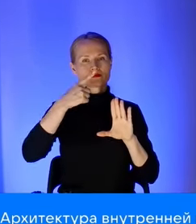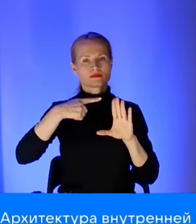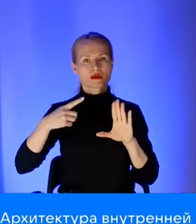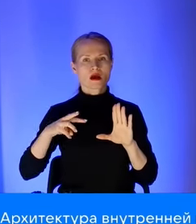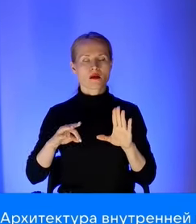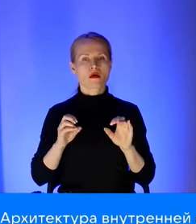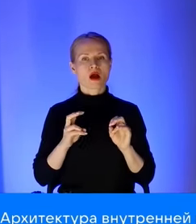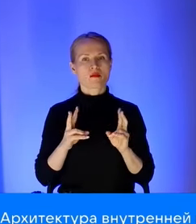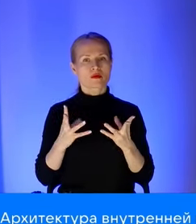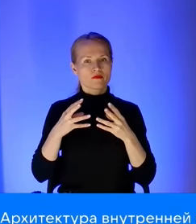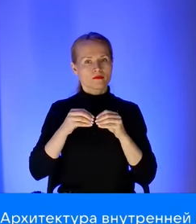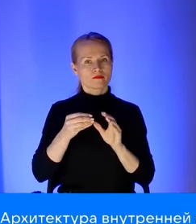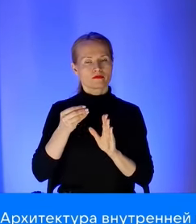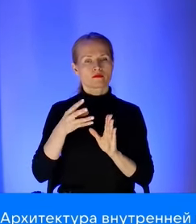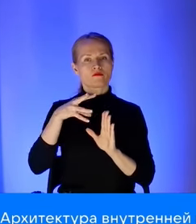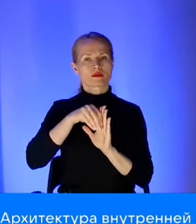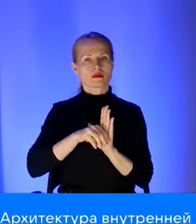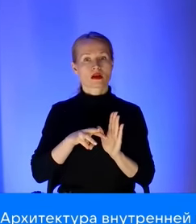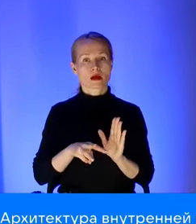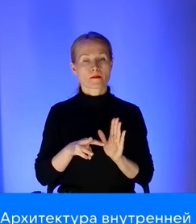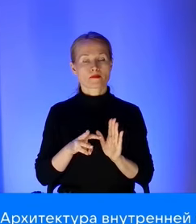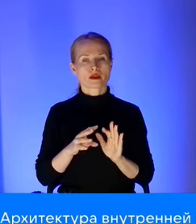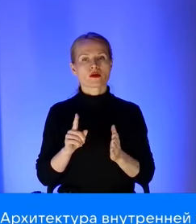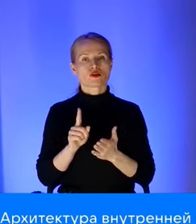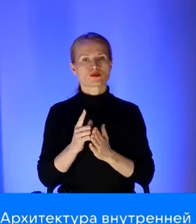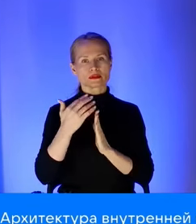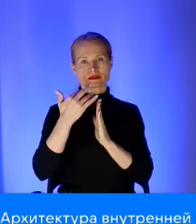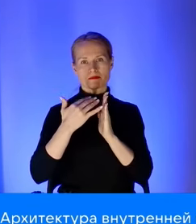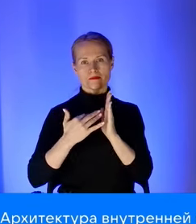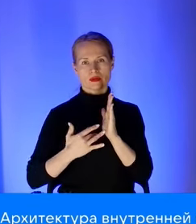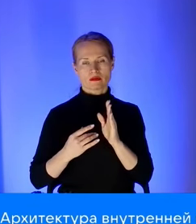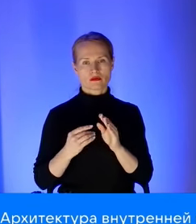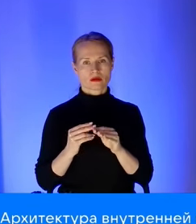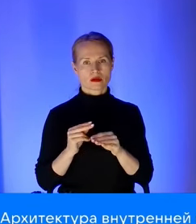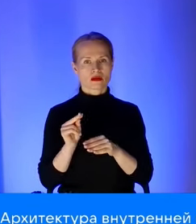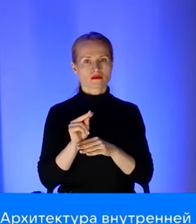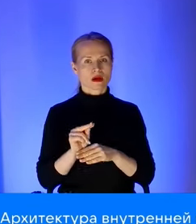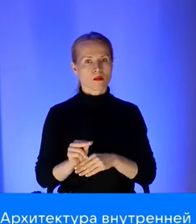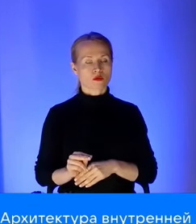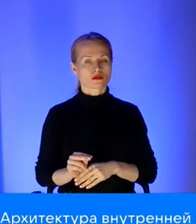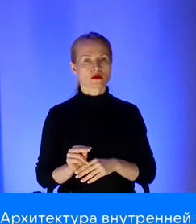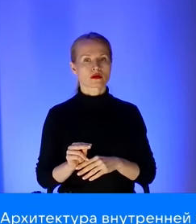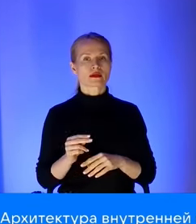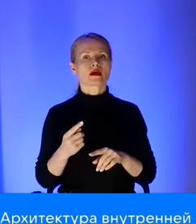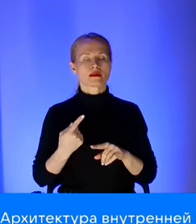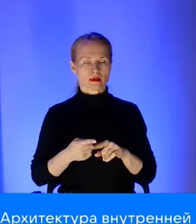скриншотит То есть фактически должен быть определение список доработок в первую очередь я на этом